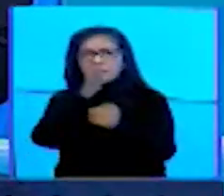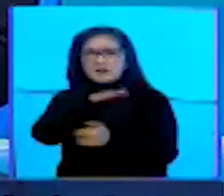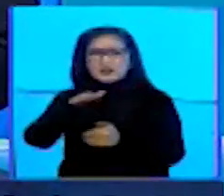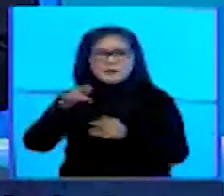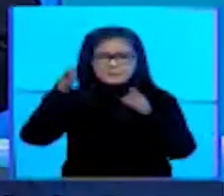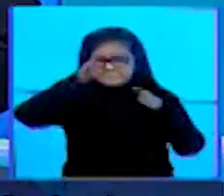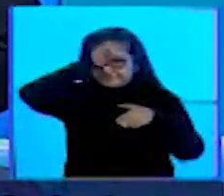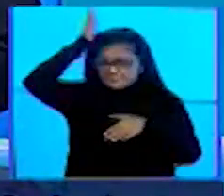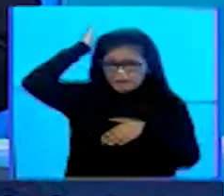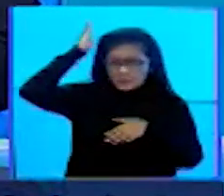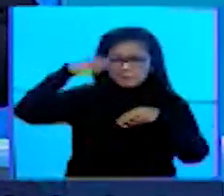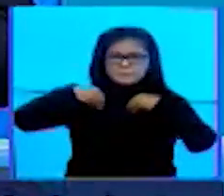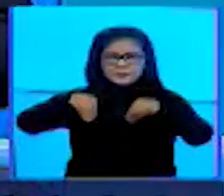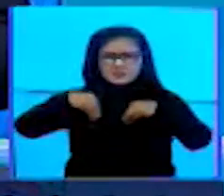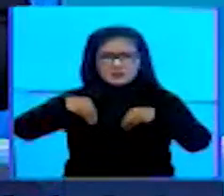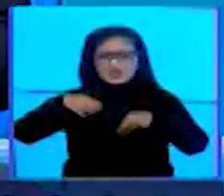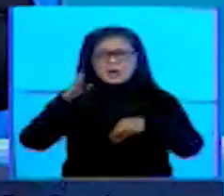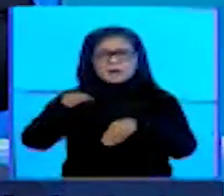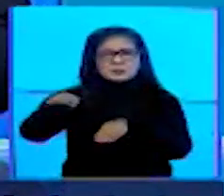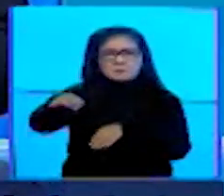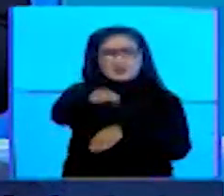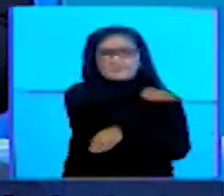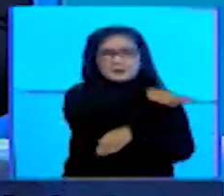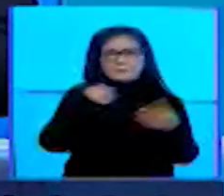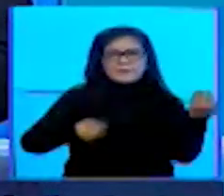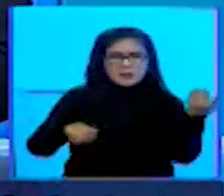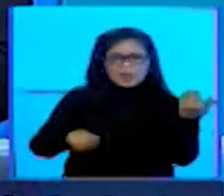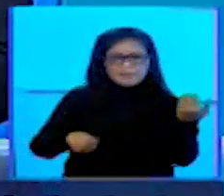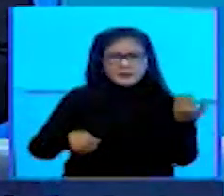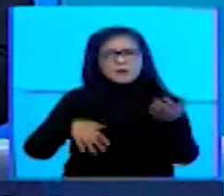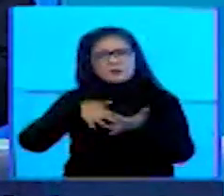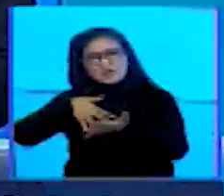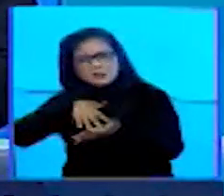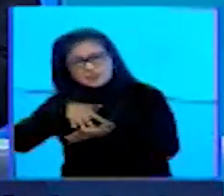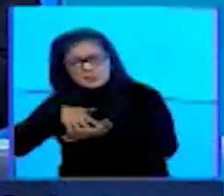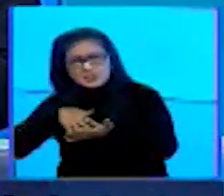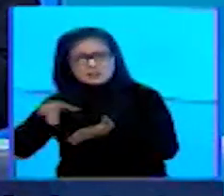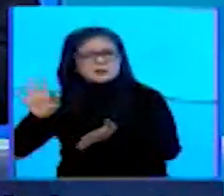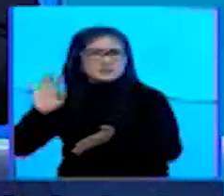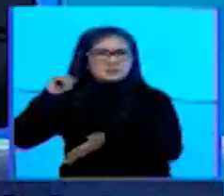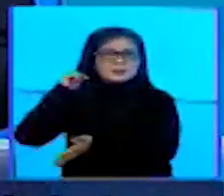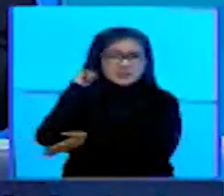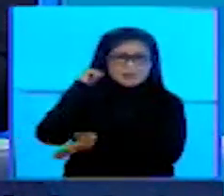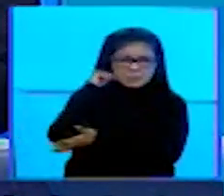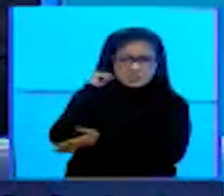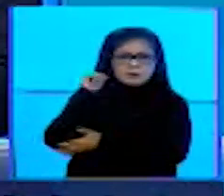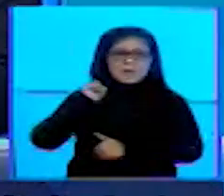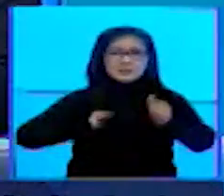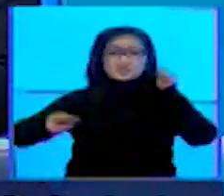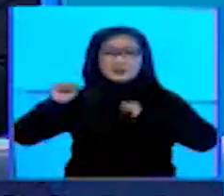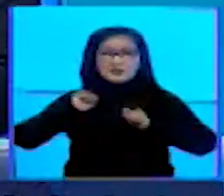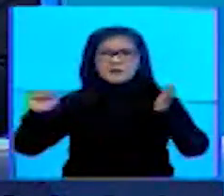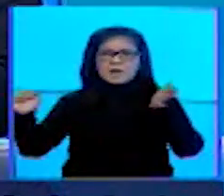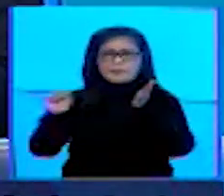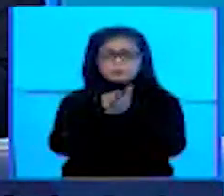pedagang asongan dan pengamen yang rentan dengan tindakan kriminalitas. Dan tidak hanya itu, gerakan menghapus tato